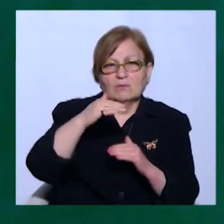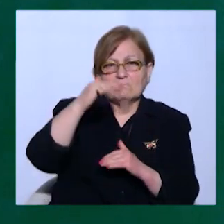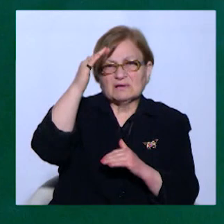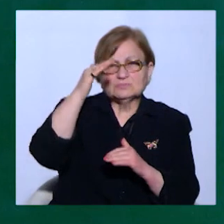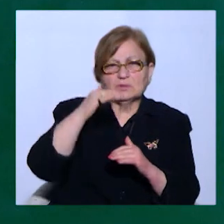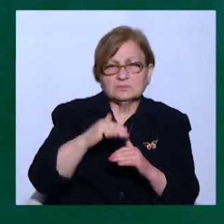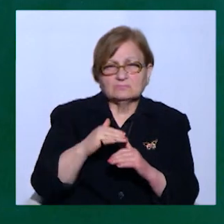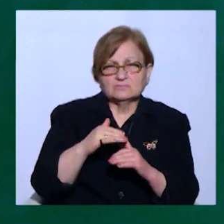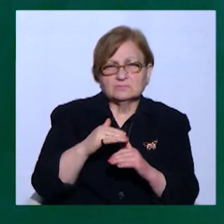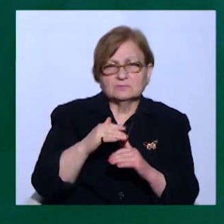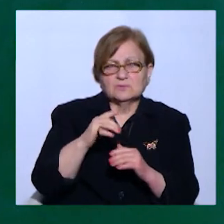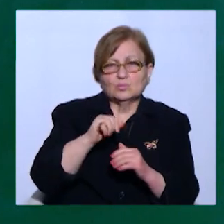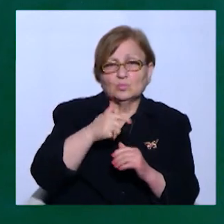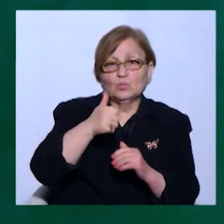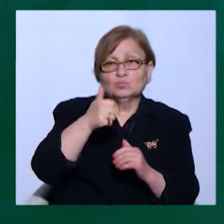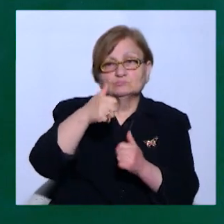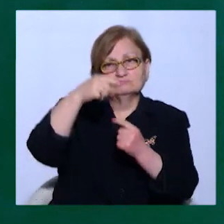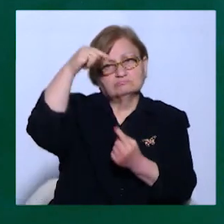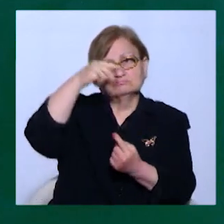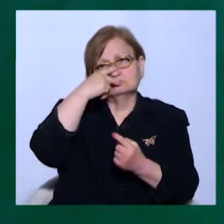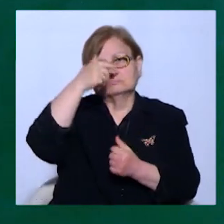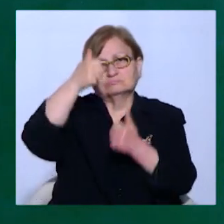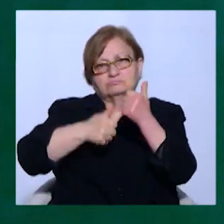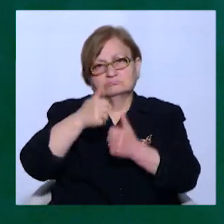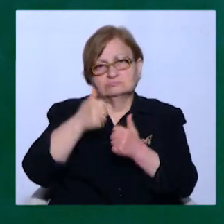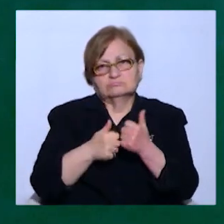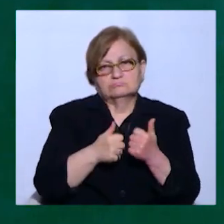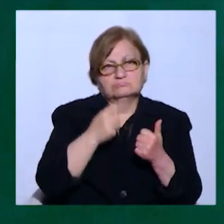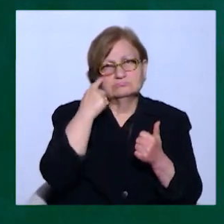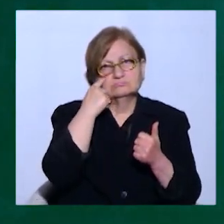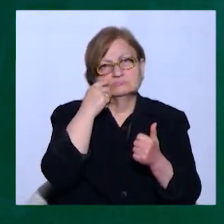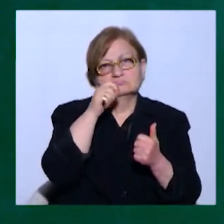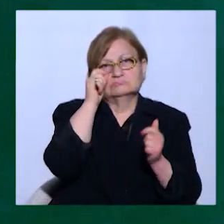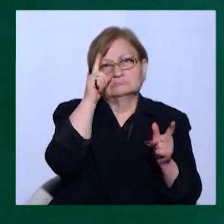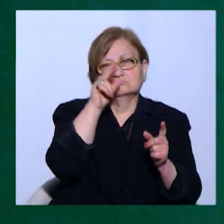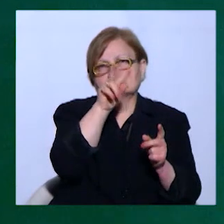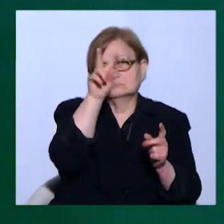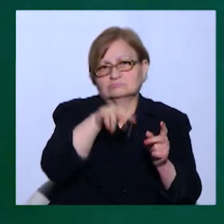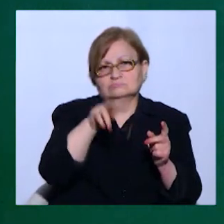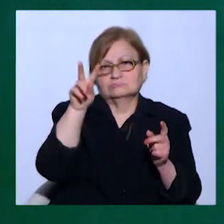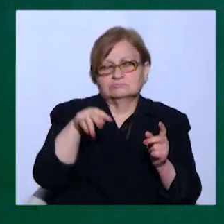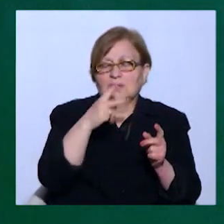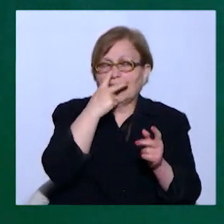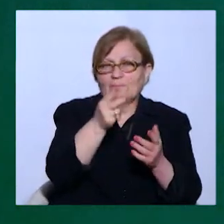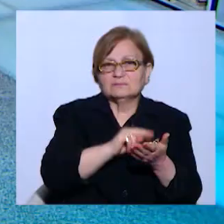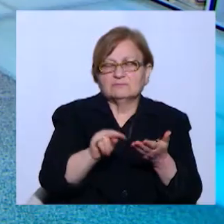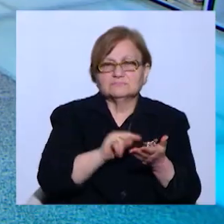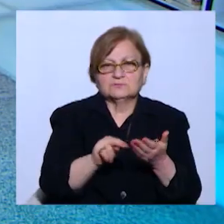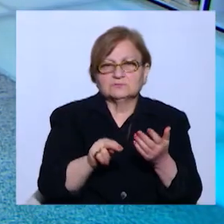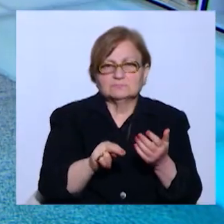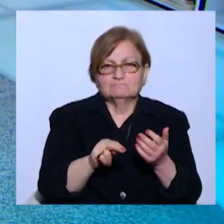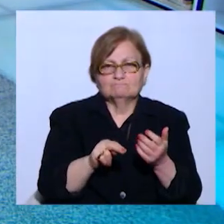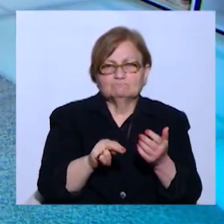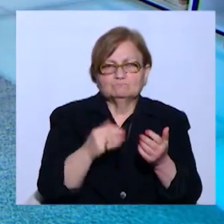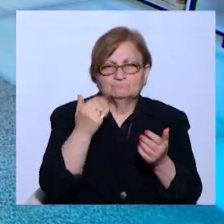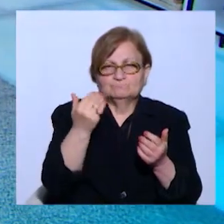მნიშვნელი შევადარო ერთმანეს. ფაქტობრივად რა ვთქვათ, უკაცრავდნენ და თვალი უნდა გავახილო კარგად და შევხედო. აბა დავწეროთ. მიუყვები